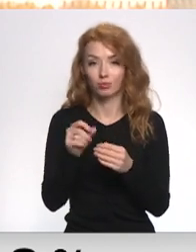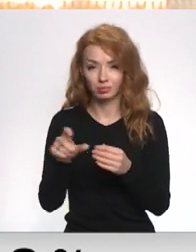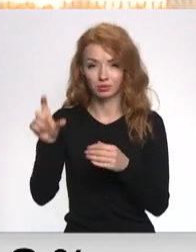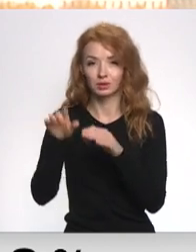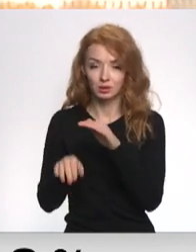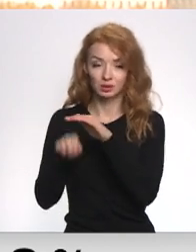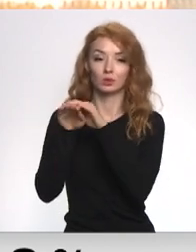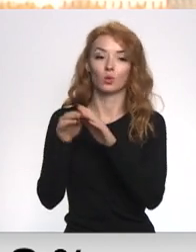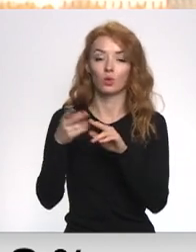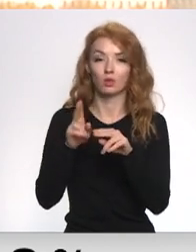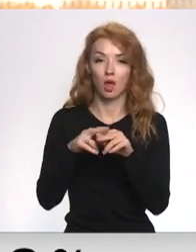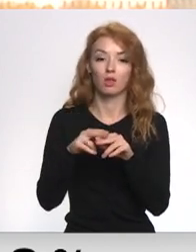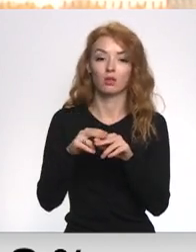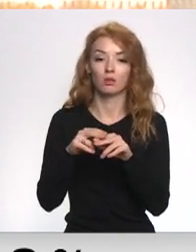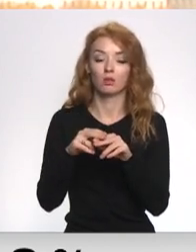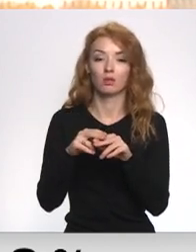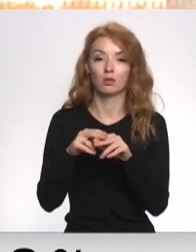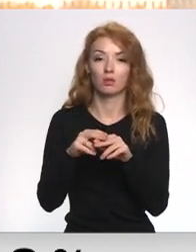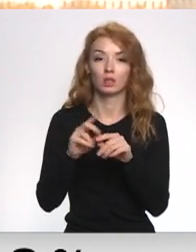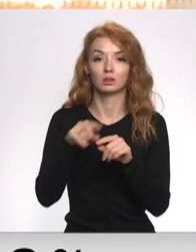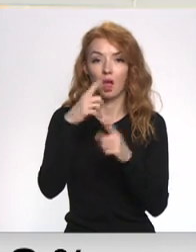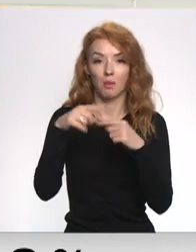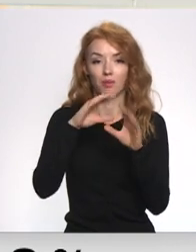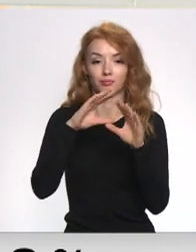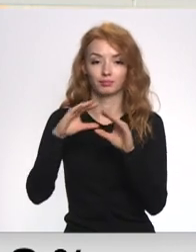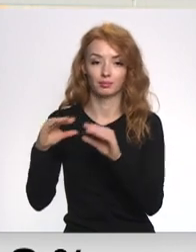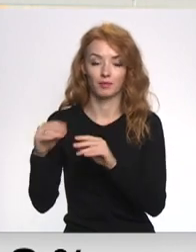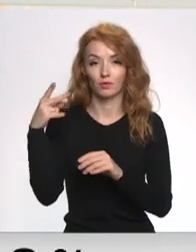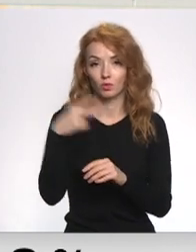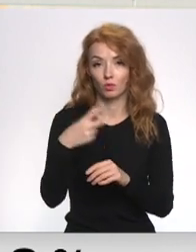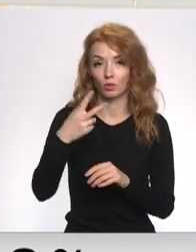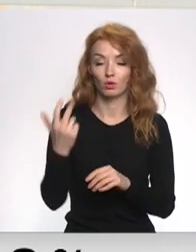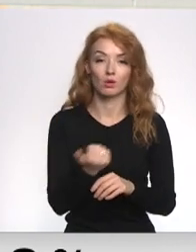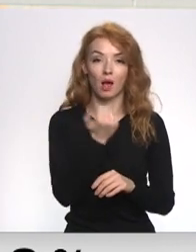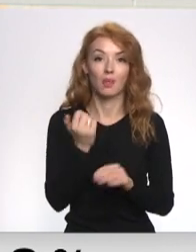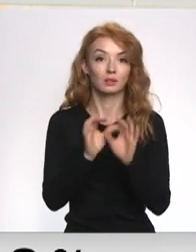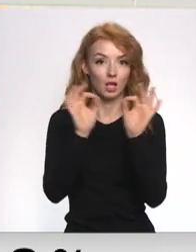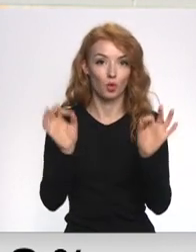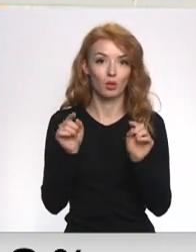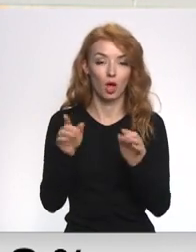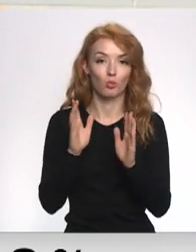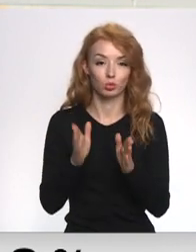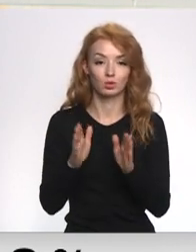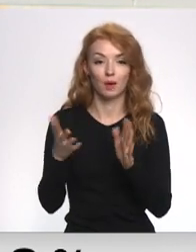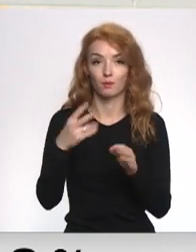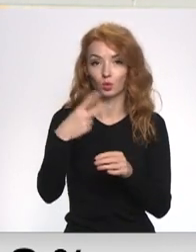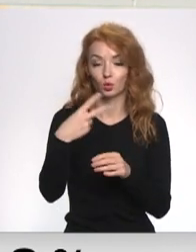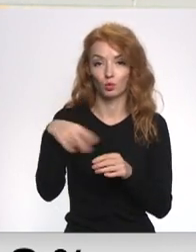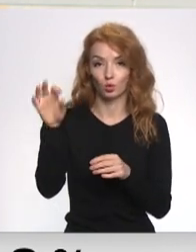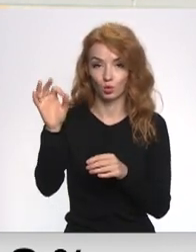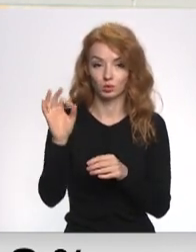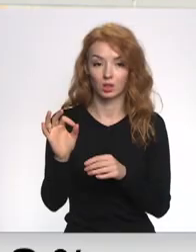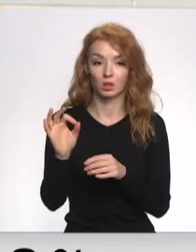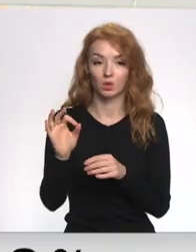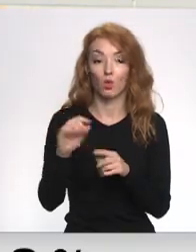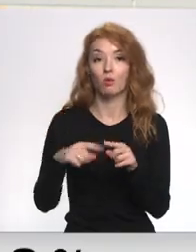Un tālāk tad inflācija mazināsies. 2023. Gada sākumā tā varētu būt ap 20%